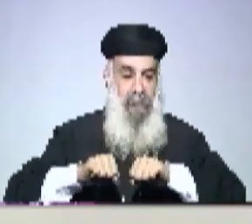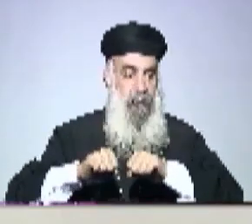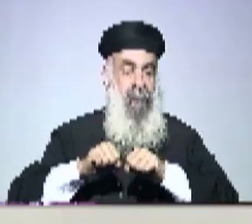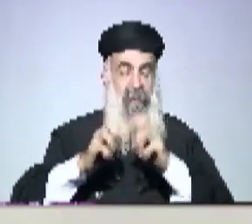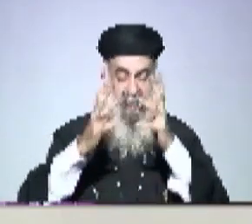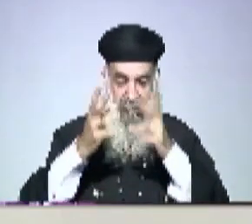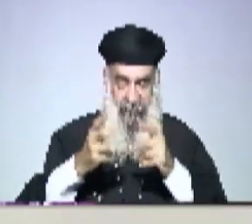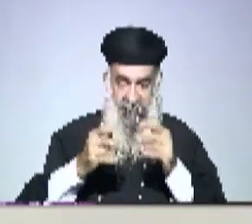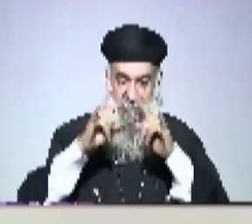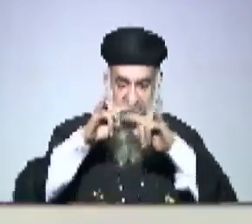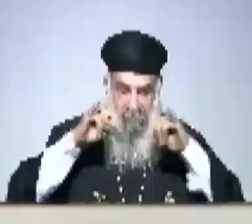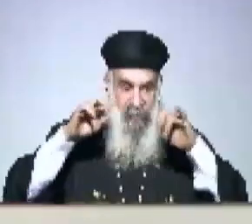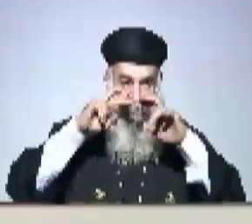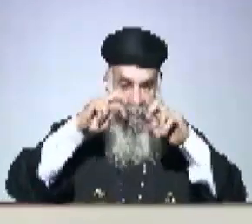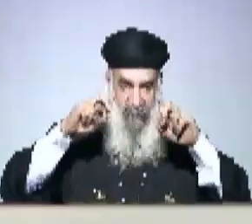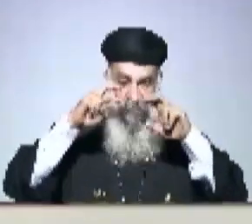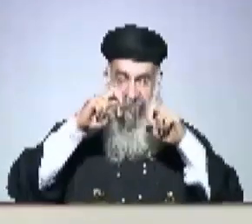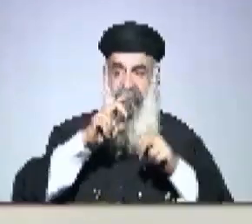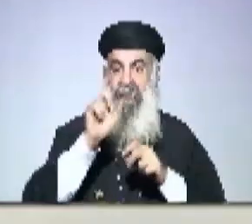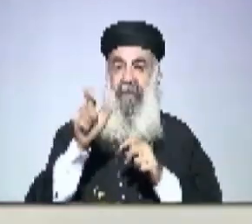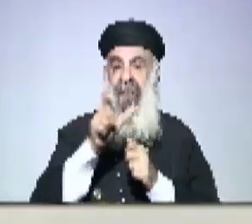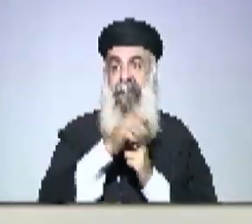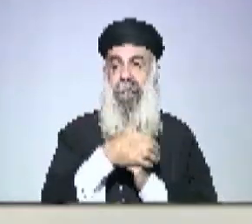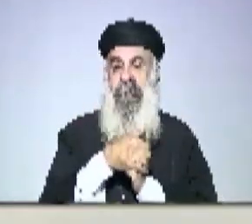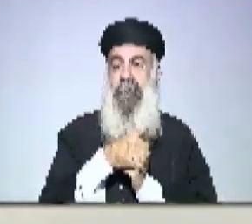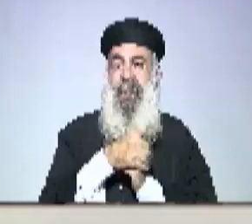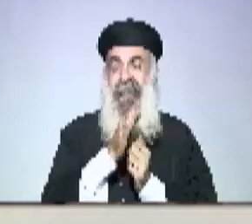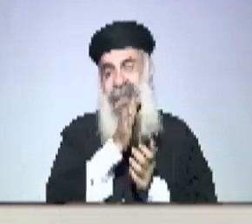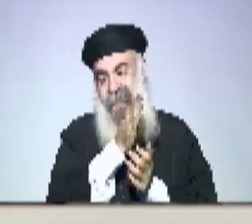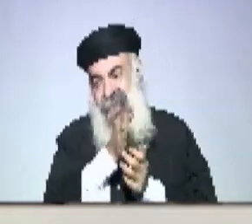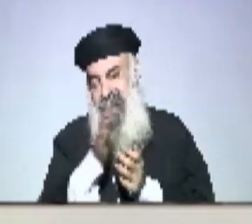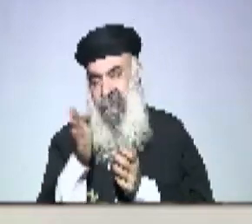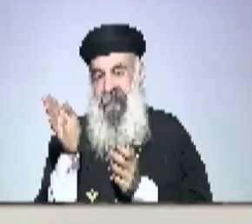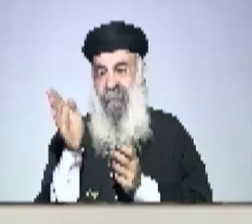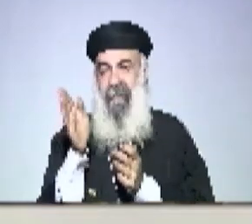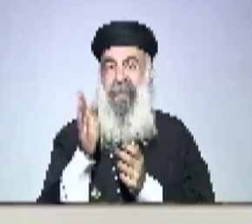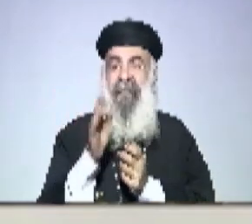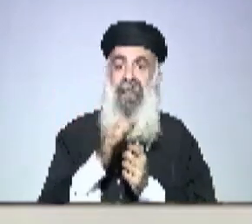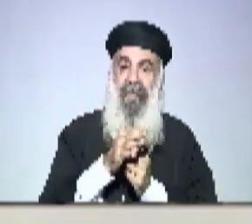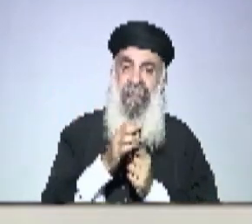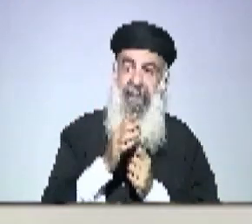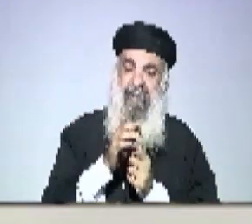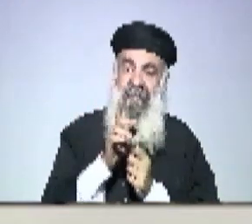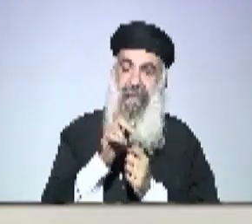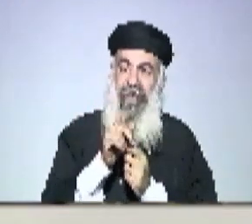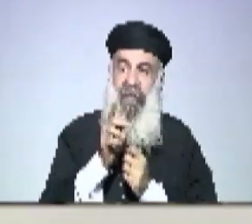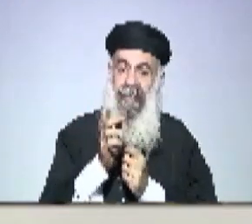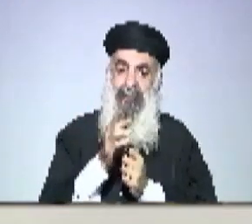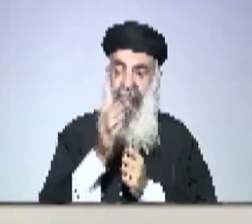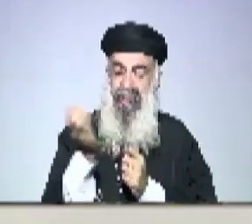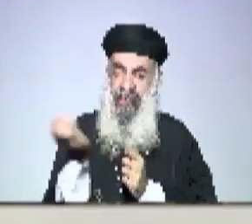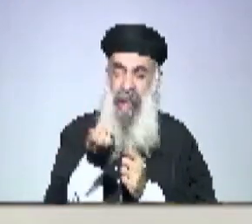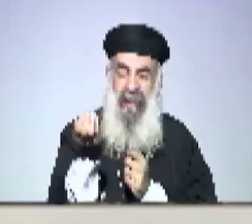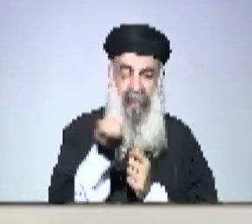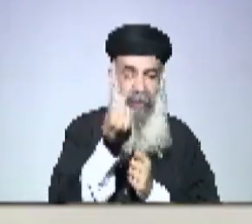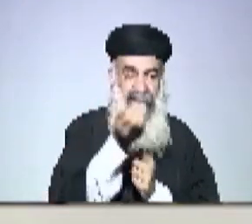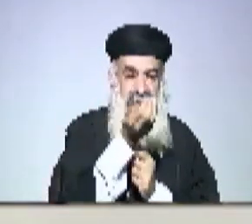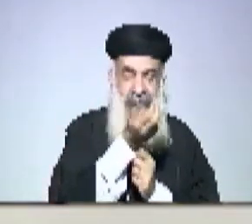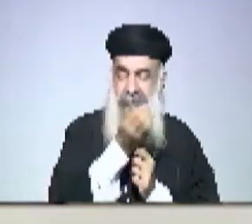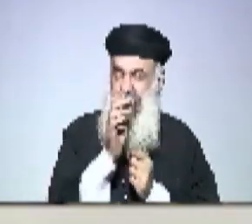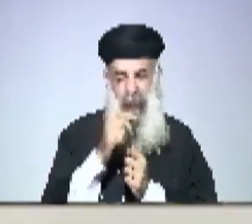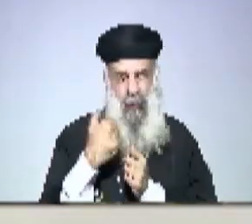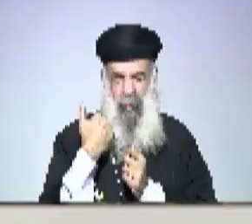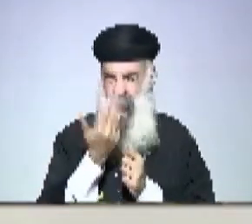لدراسه الاحوال ونلغي حكايه الشحاته دي